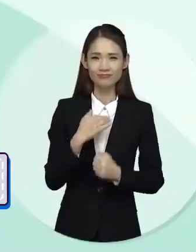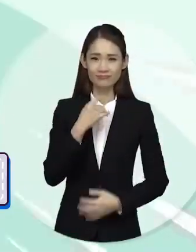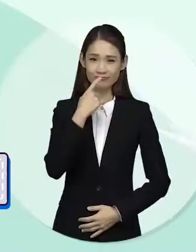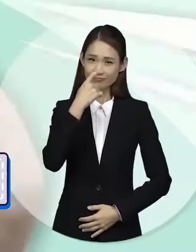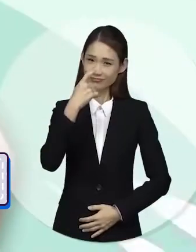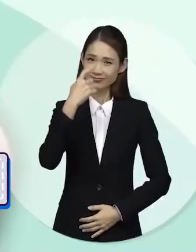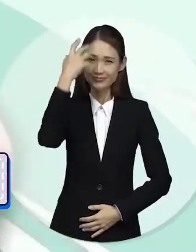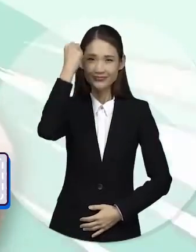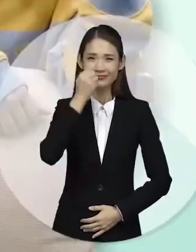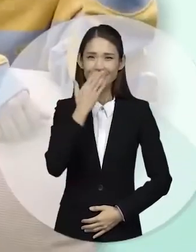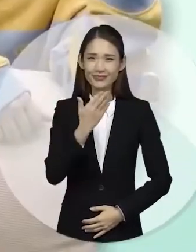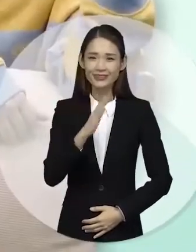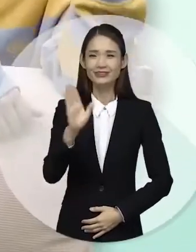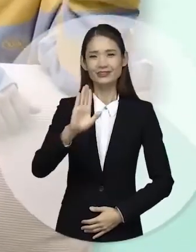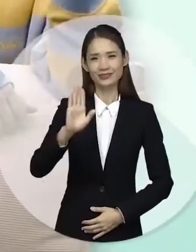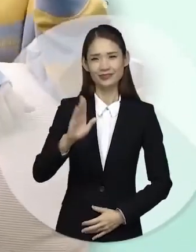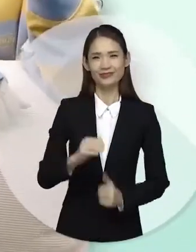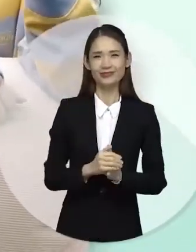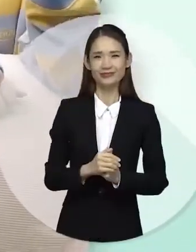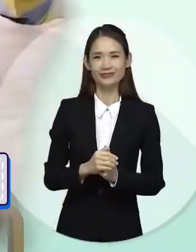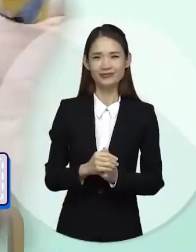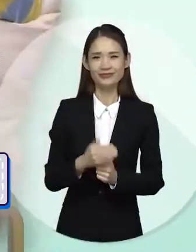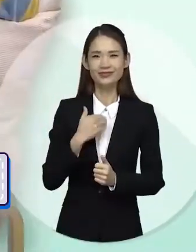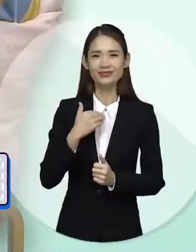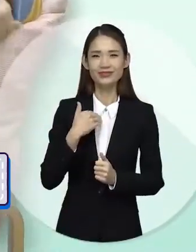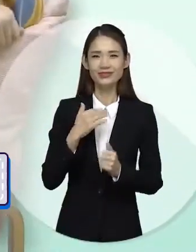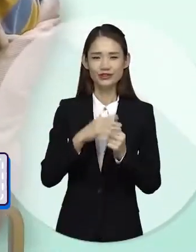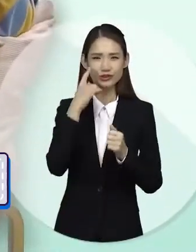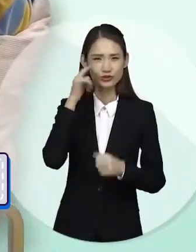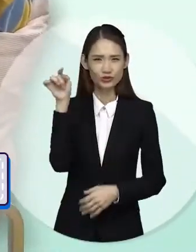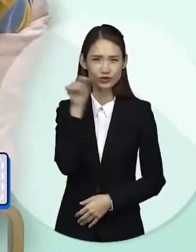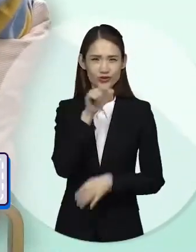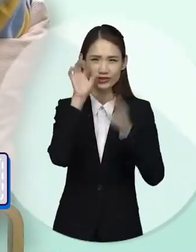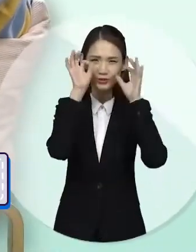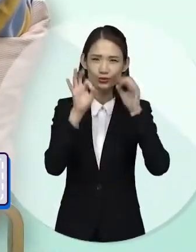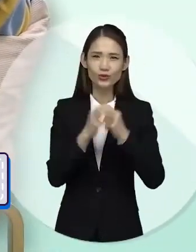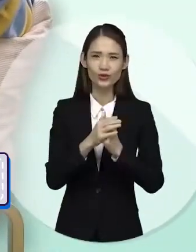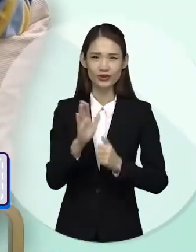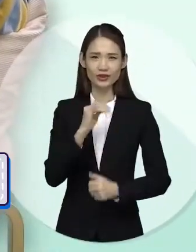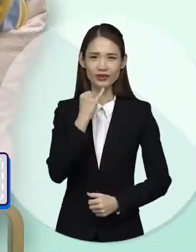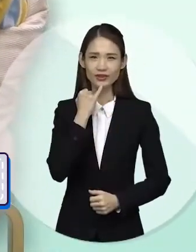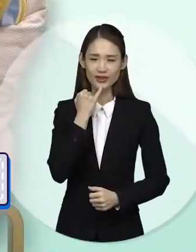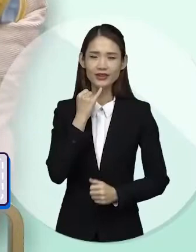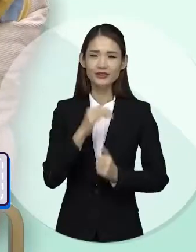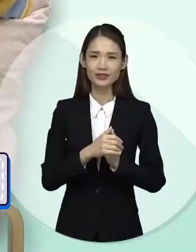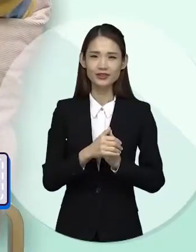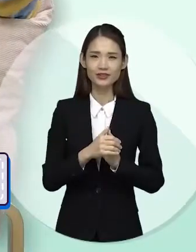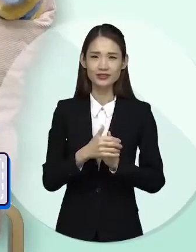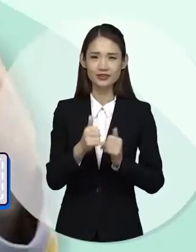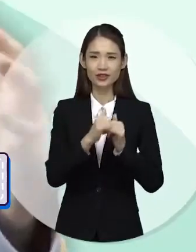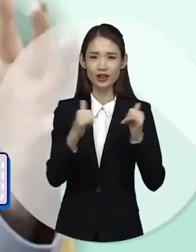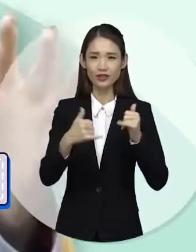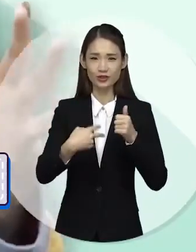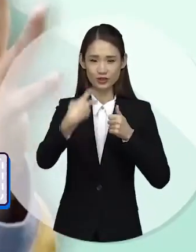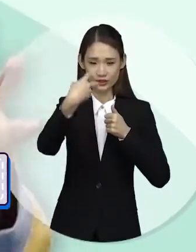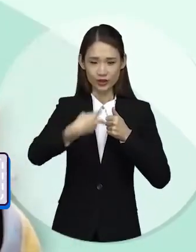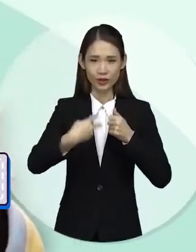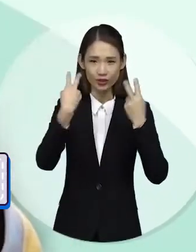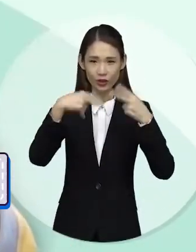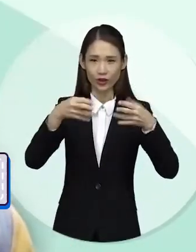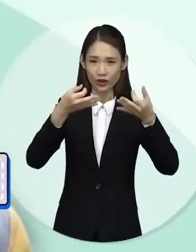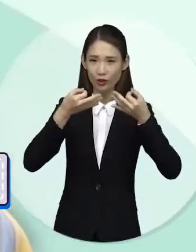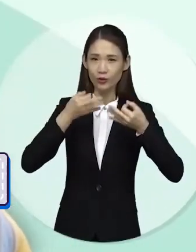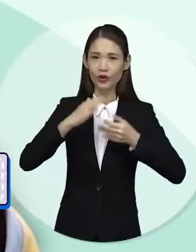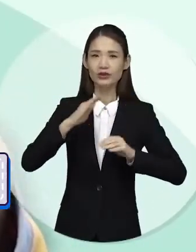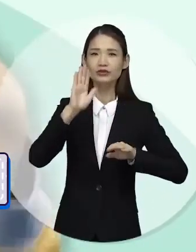좀 멋있어서 기억에 남았나 보죠? 아니요 그건 아니고 좀 내가 눈치를 보지 않아도 되겠구나. 그냥 저 사람들이